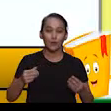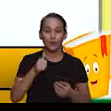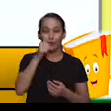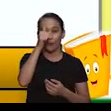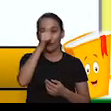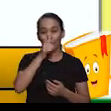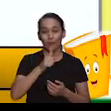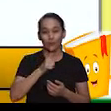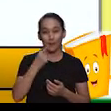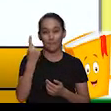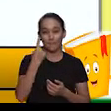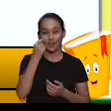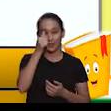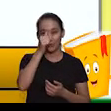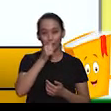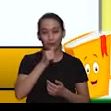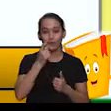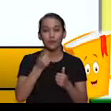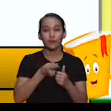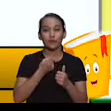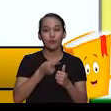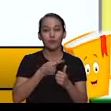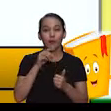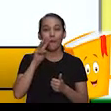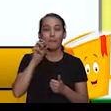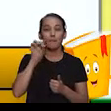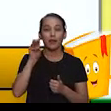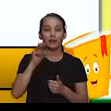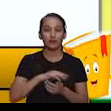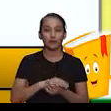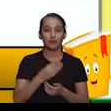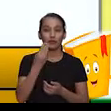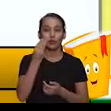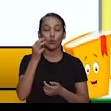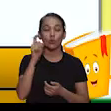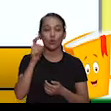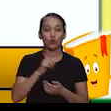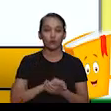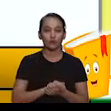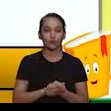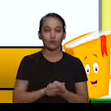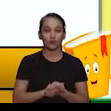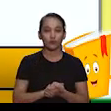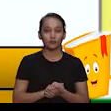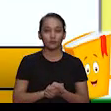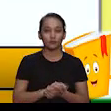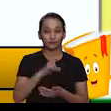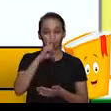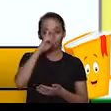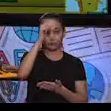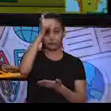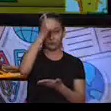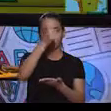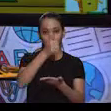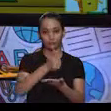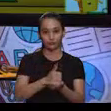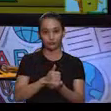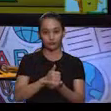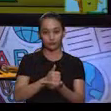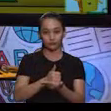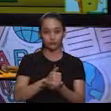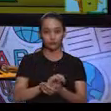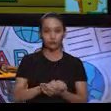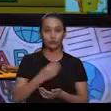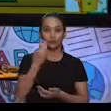bahor faslining oyi. Shoh bu podshoh. Shoh